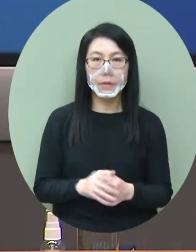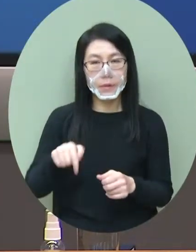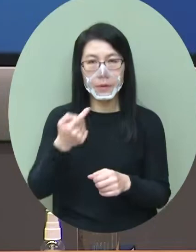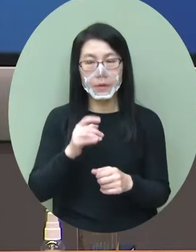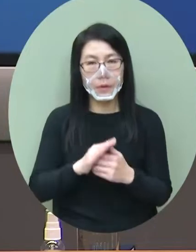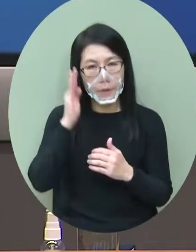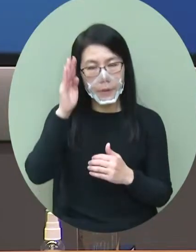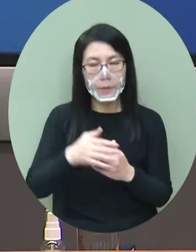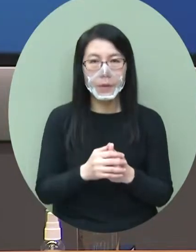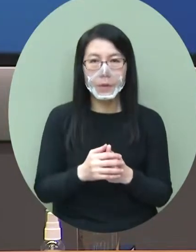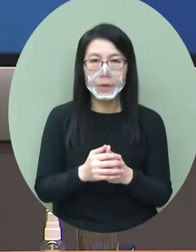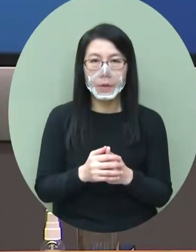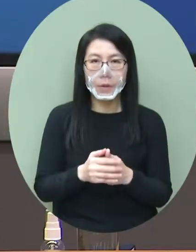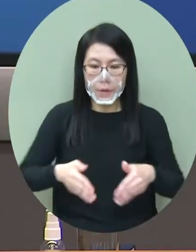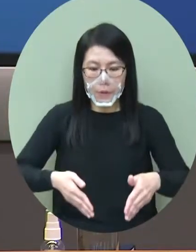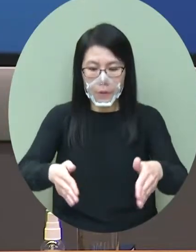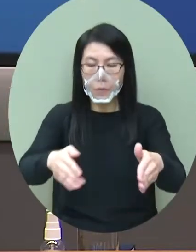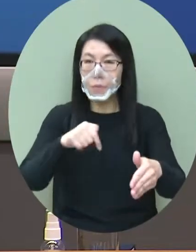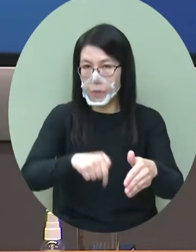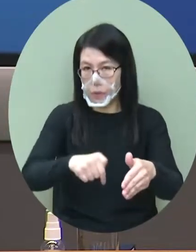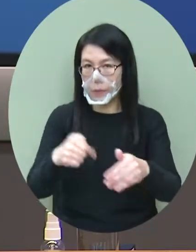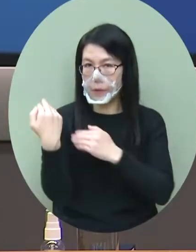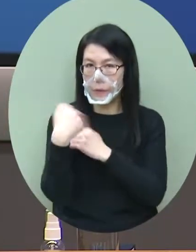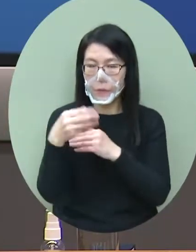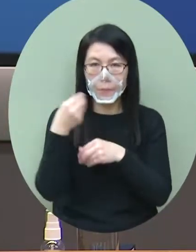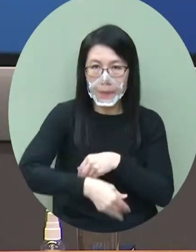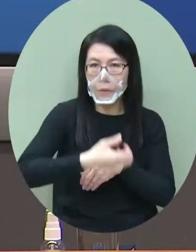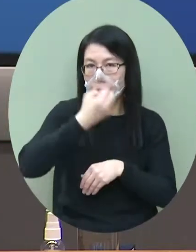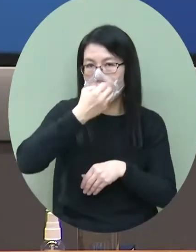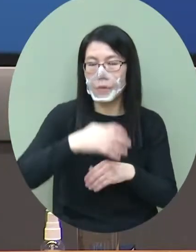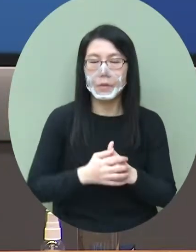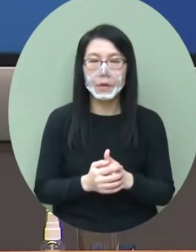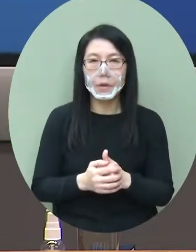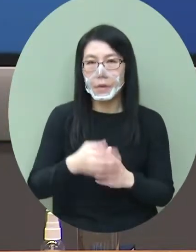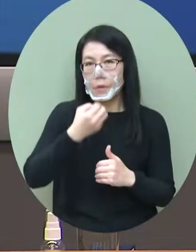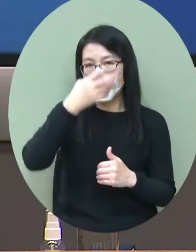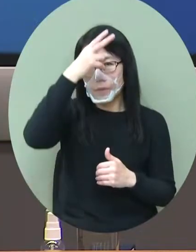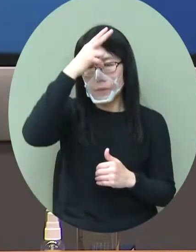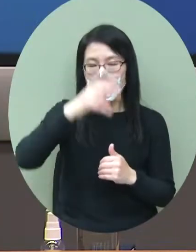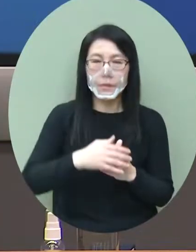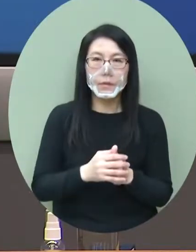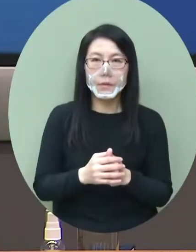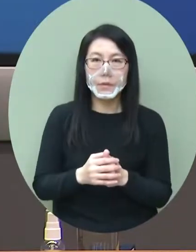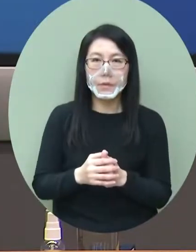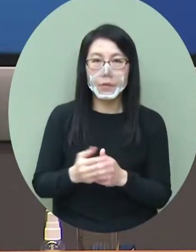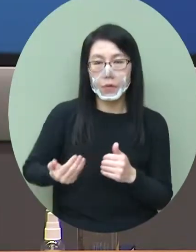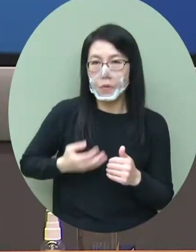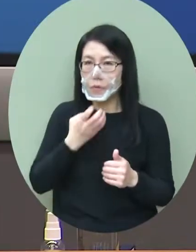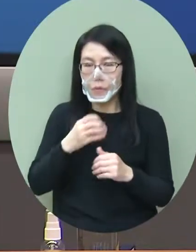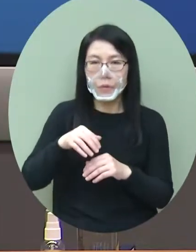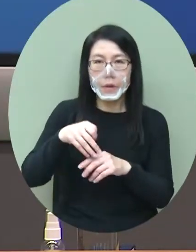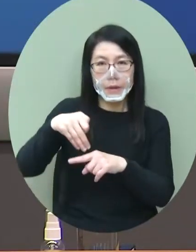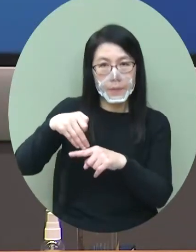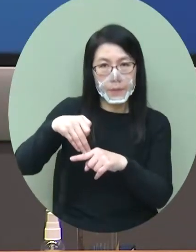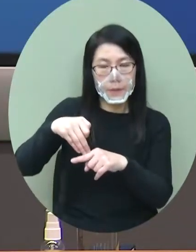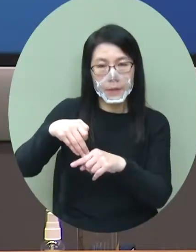此外呢，为了进一步稳定陆路运输的供港物资的供应呢，特区政府呢也跟广东省